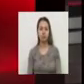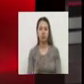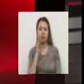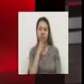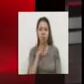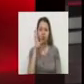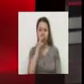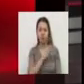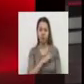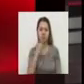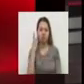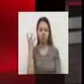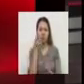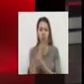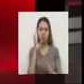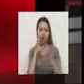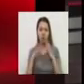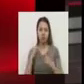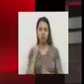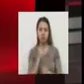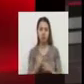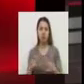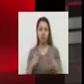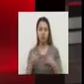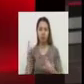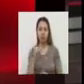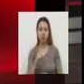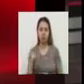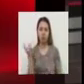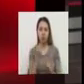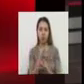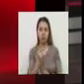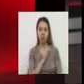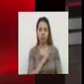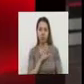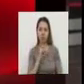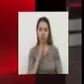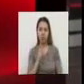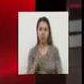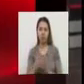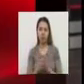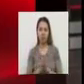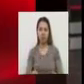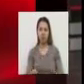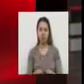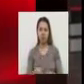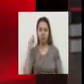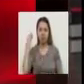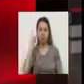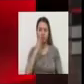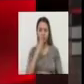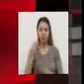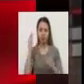Ұлттың табысты әрі бәсекеге қабілетті болуы үшін экономика мен саяси жүйедегі реформалар жеткіліксіз. Сондықтан елбасы